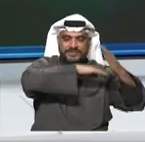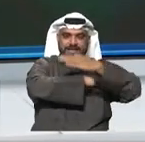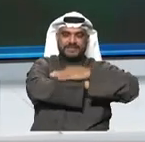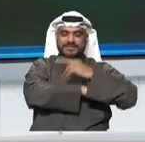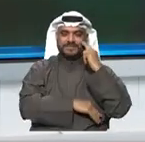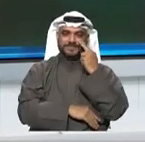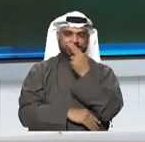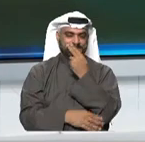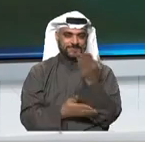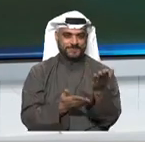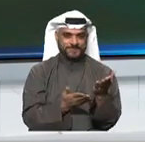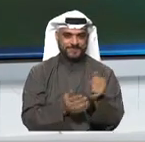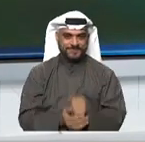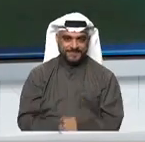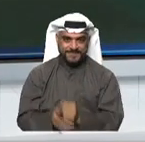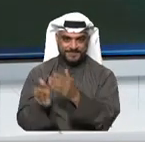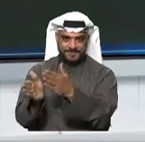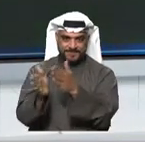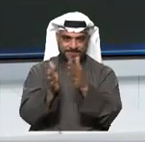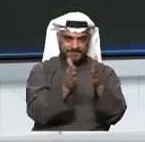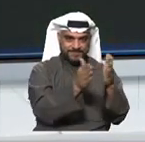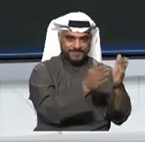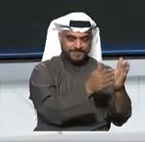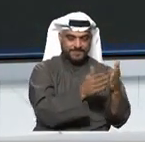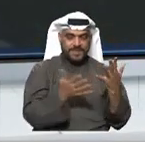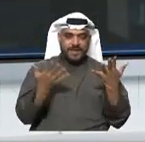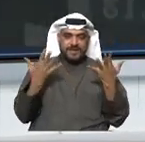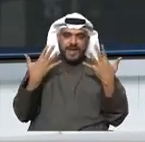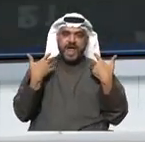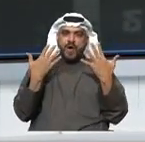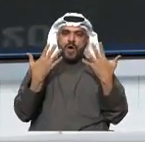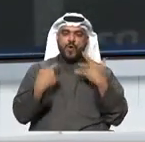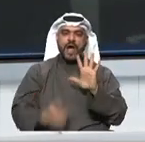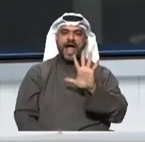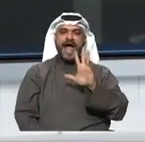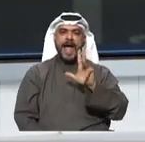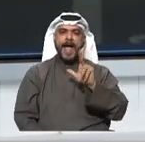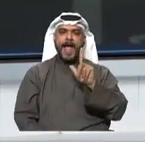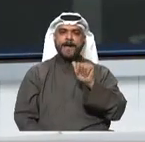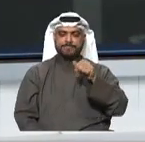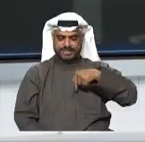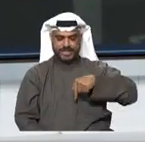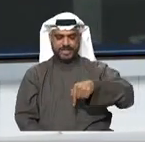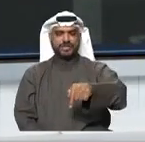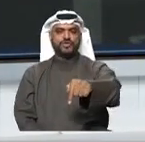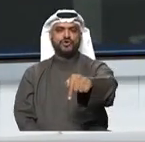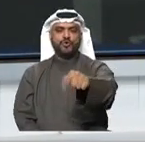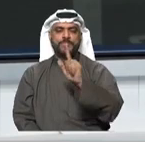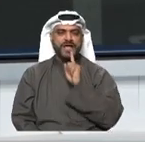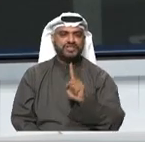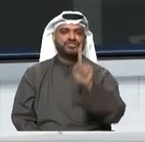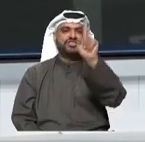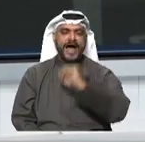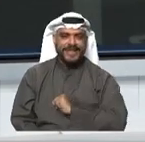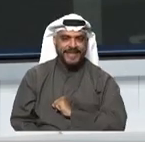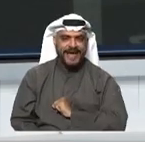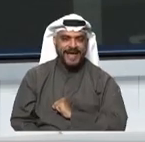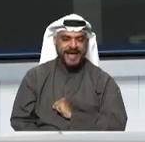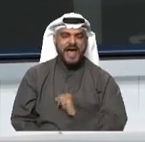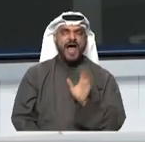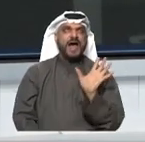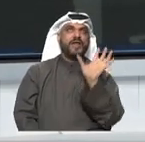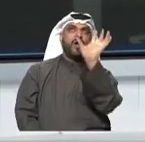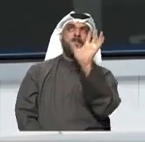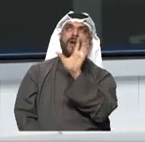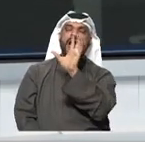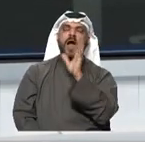الساعة 5:11 دقيقة. بالنسبة للطقس المتوقع لمدينة الكويت خلال 5 أيام القادمة بمشيئة الله، أجواء غائمة جزئيا بشكل عام في يوم